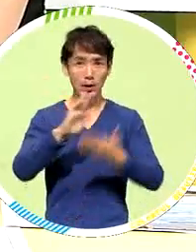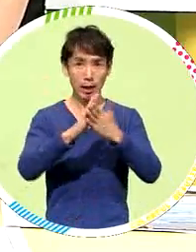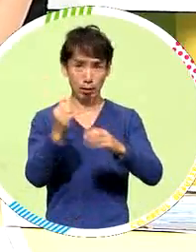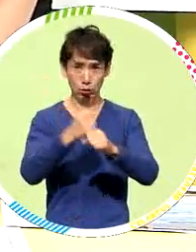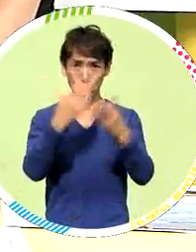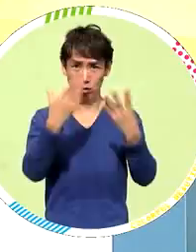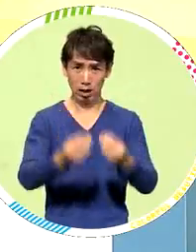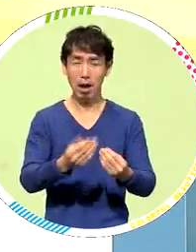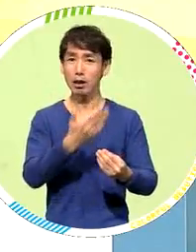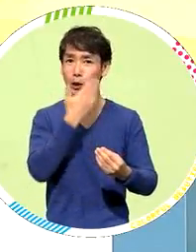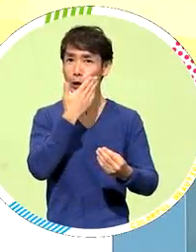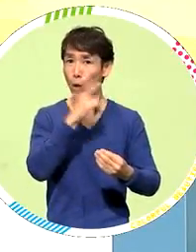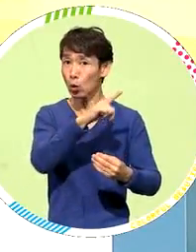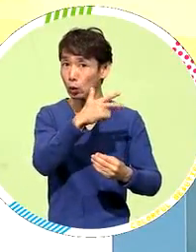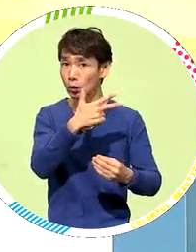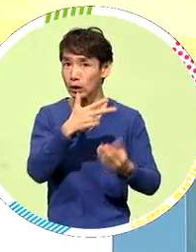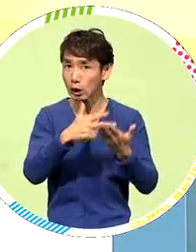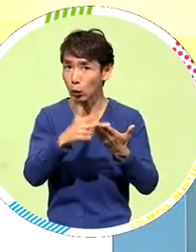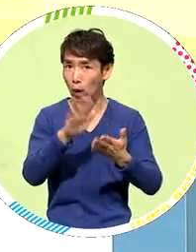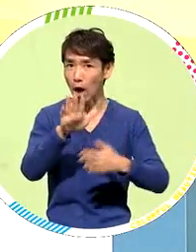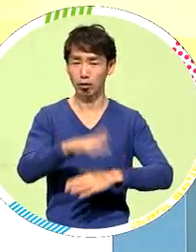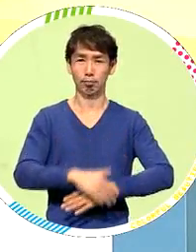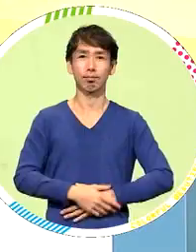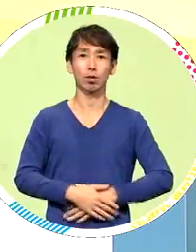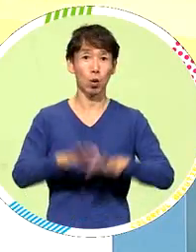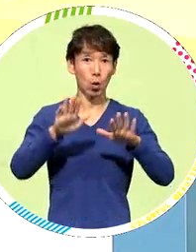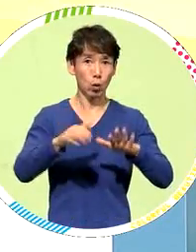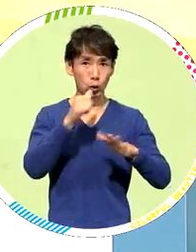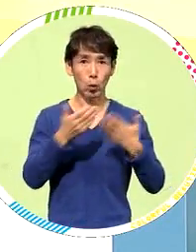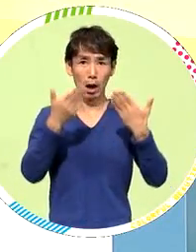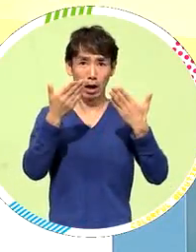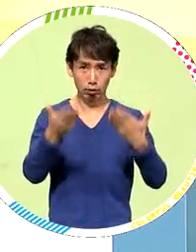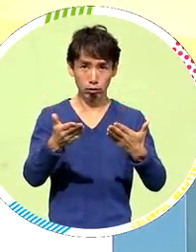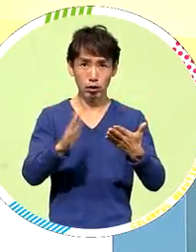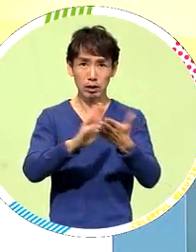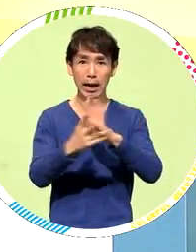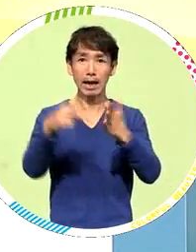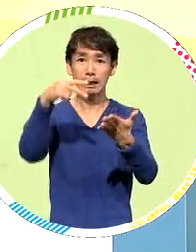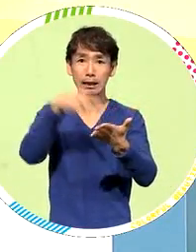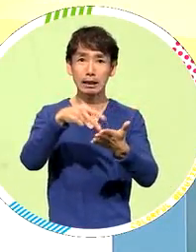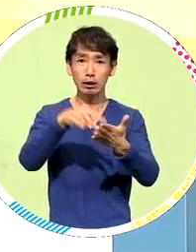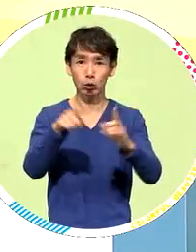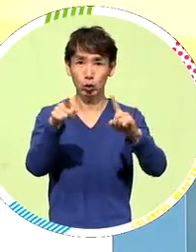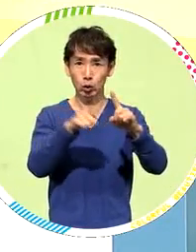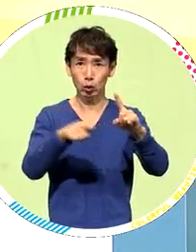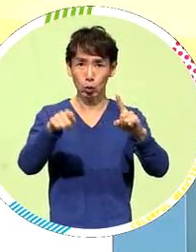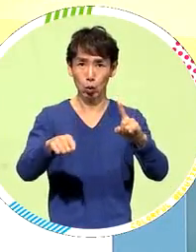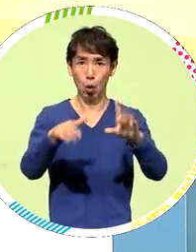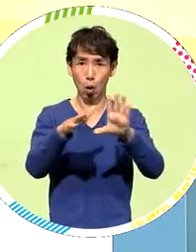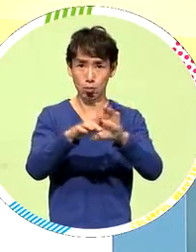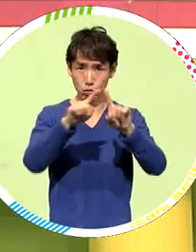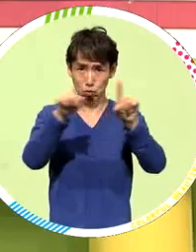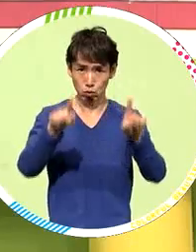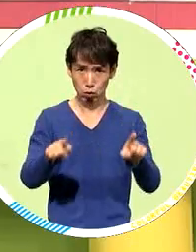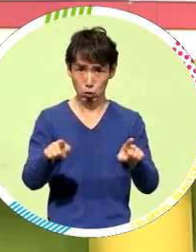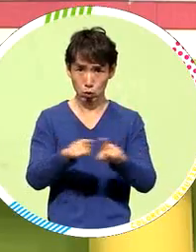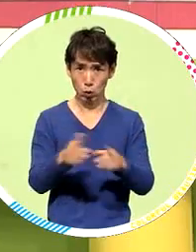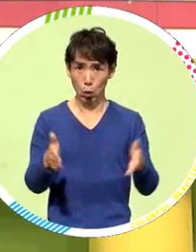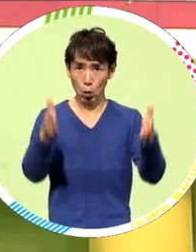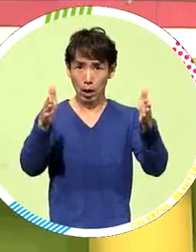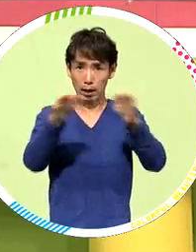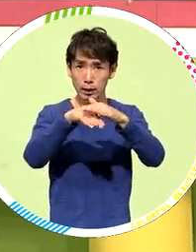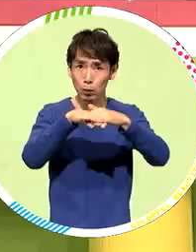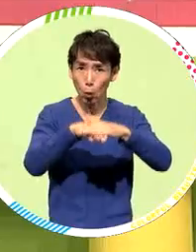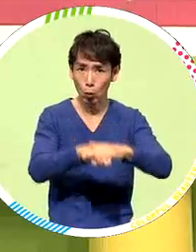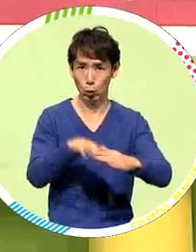作成した貴重な資料はあの本日ご紹介する県立公文書館に収蔵されているんですけども驚くこと